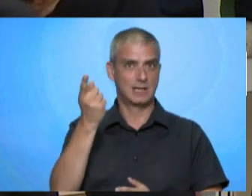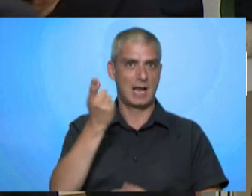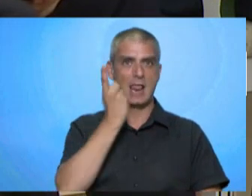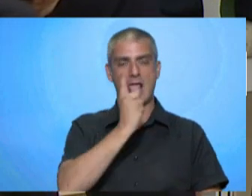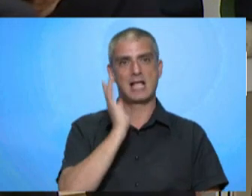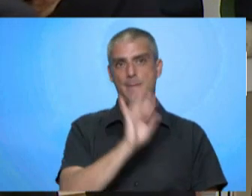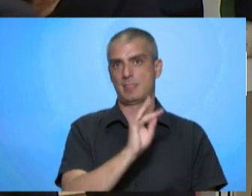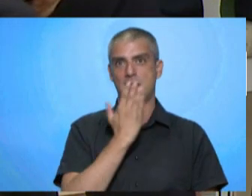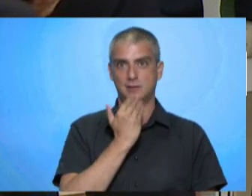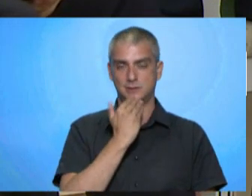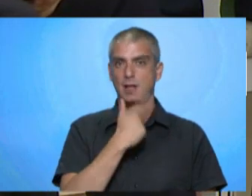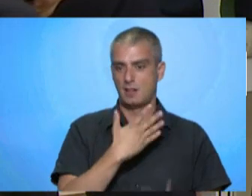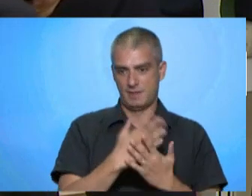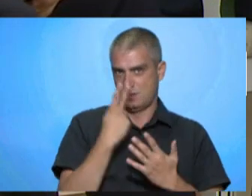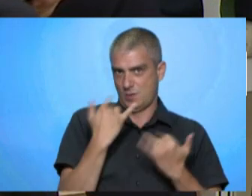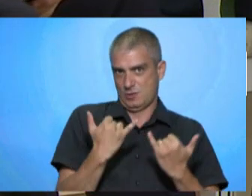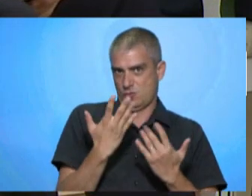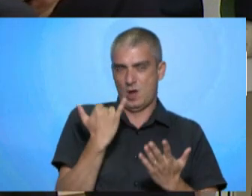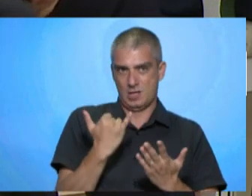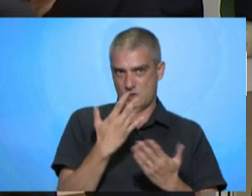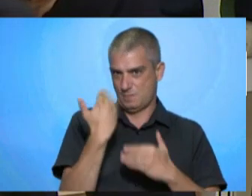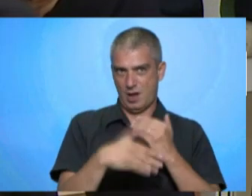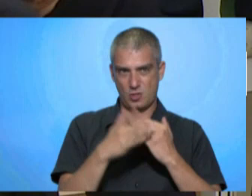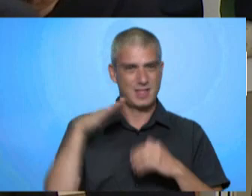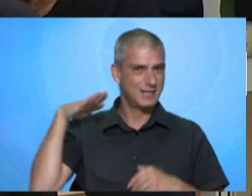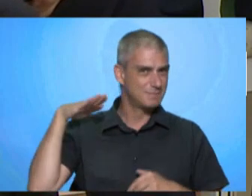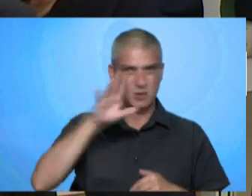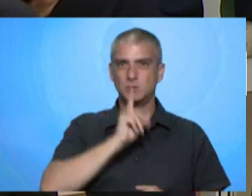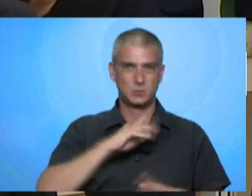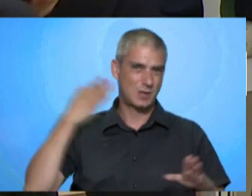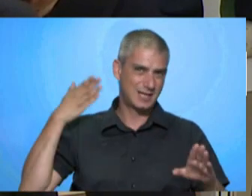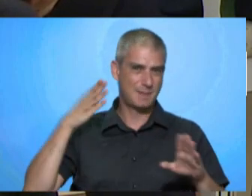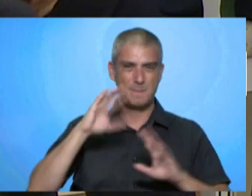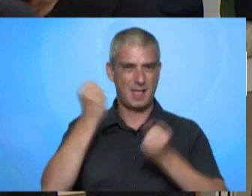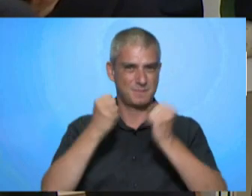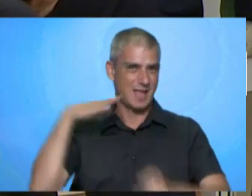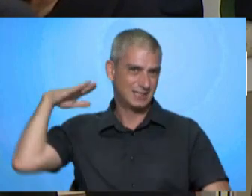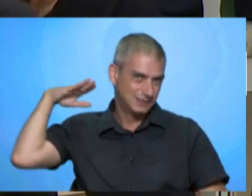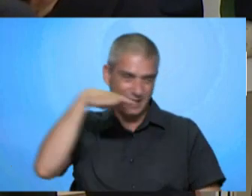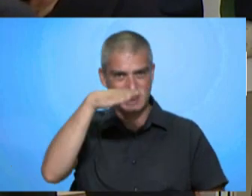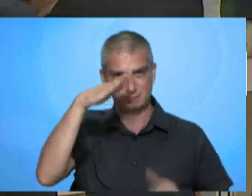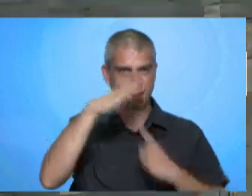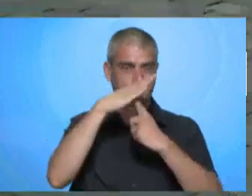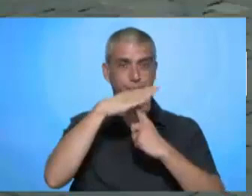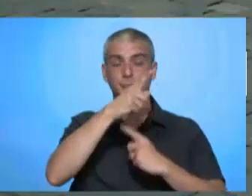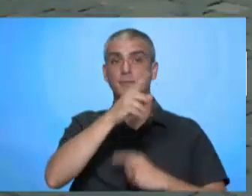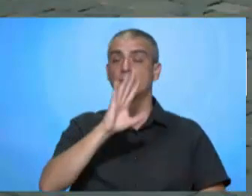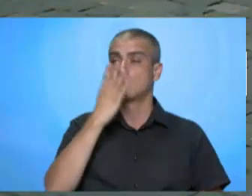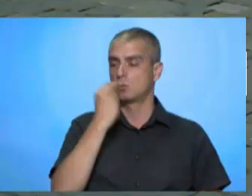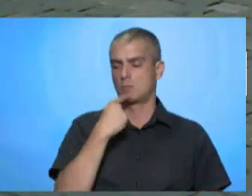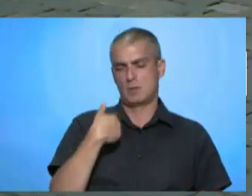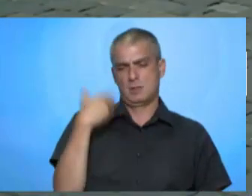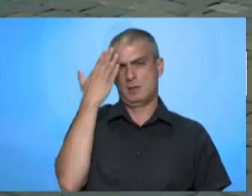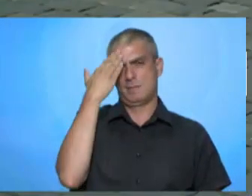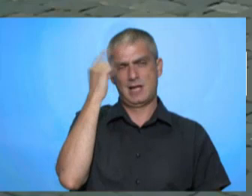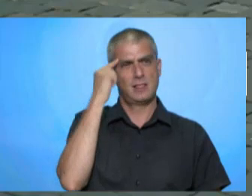על ישראל, וראינו את זה רק בהתקפה האחרונה בחדירת כלי הטיס הבלתי מאויש היום. פוטין אומר לנתניהו, אנחנו מכירים את